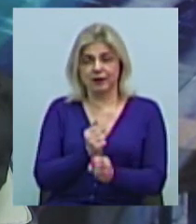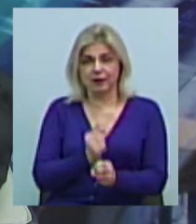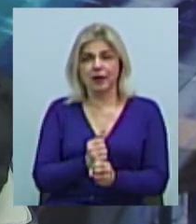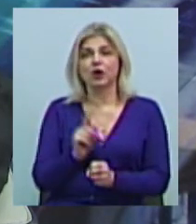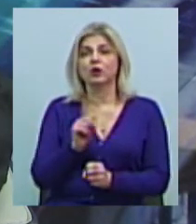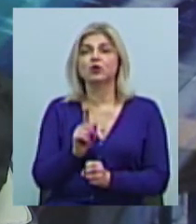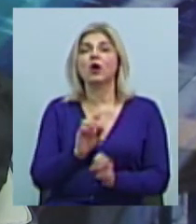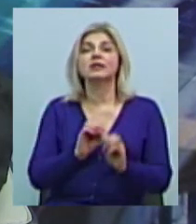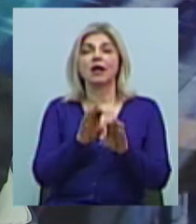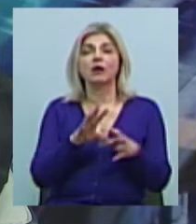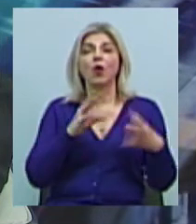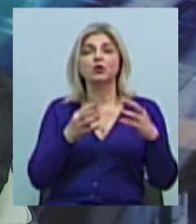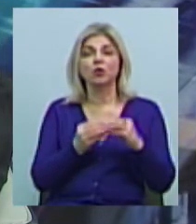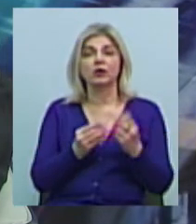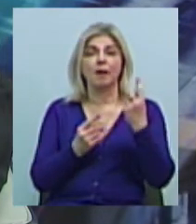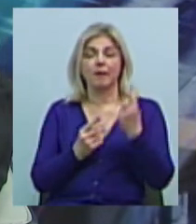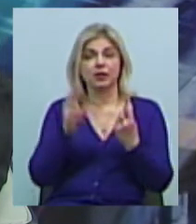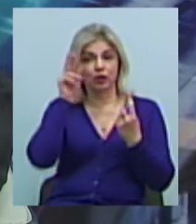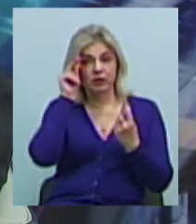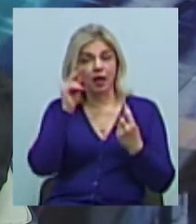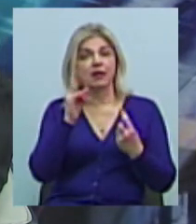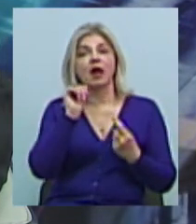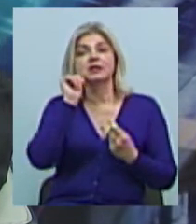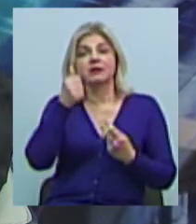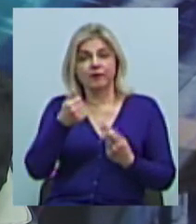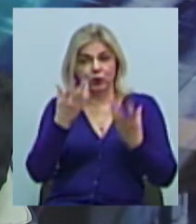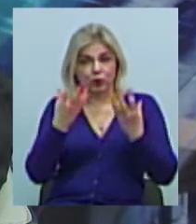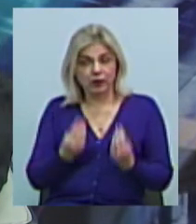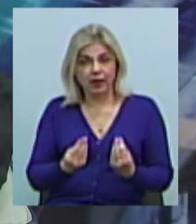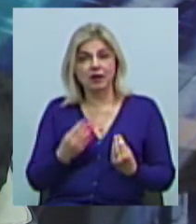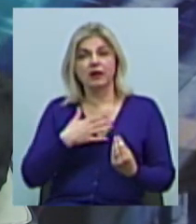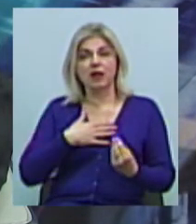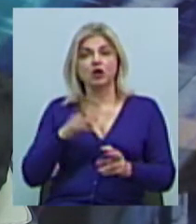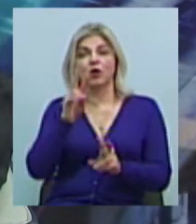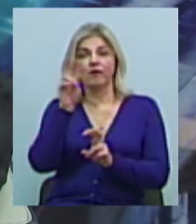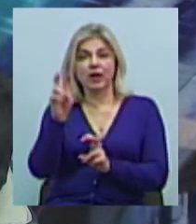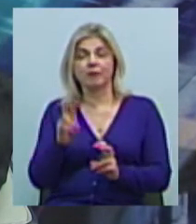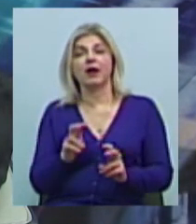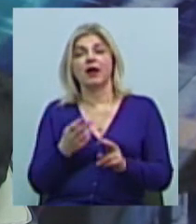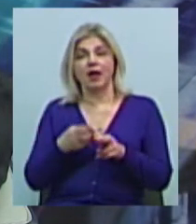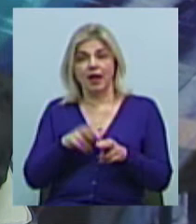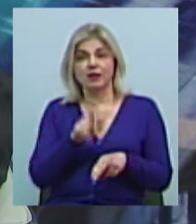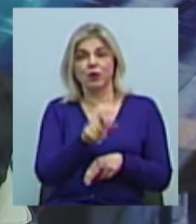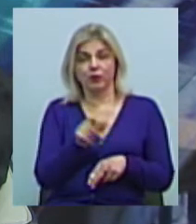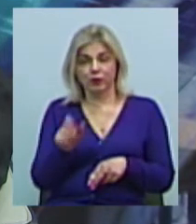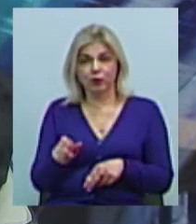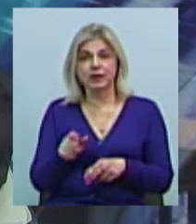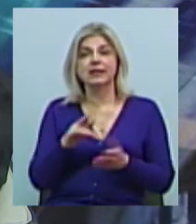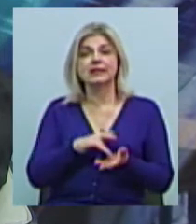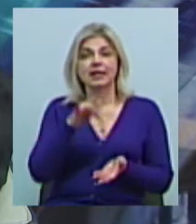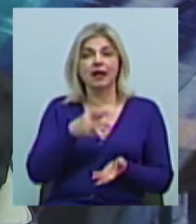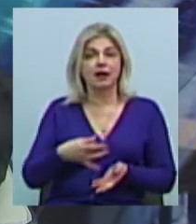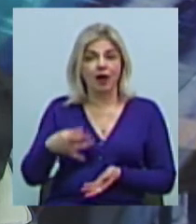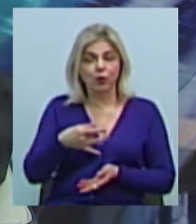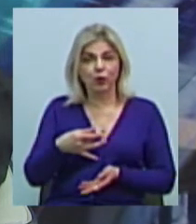звіт 1 числа, на другий день до нашої компанії, в першу чергу, це йдуть споживачі центрального